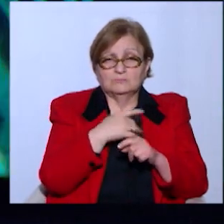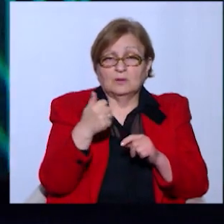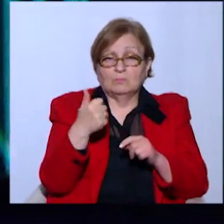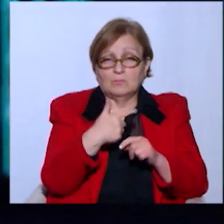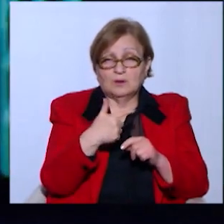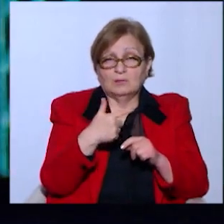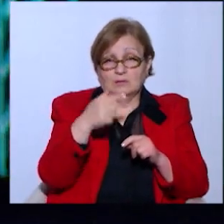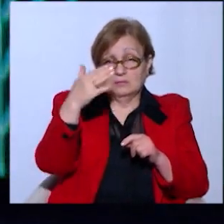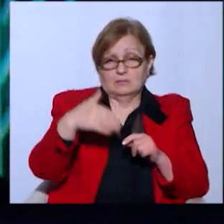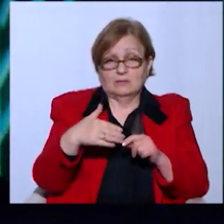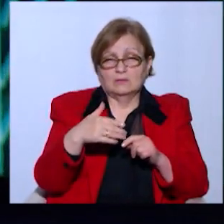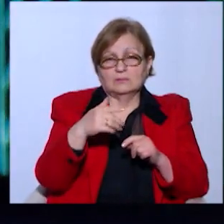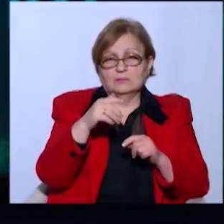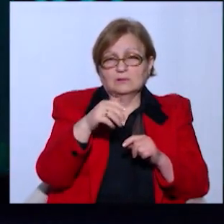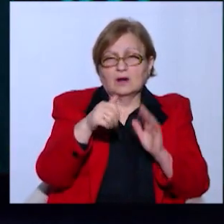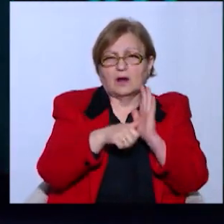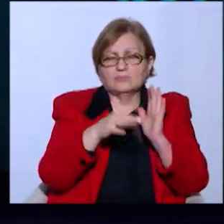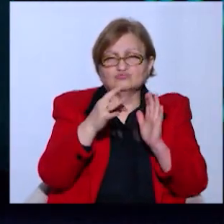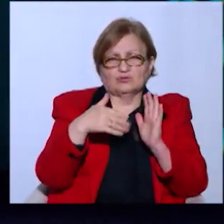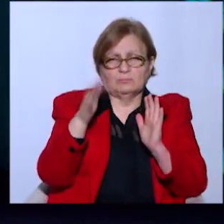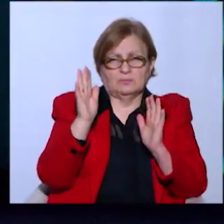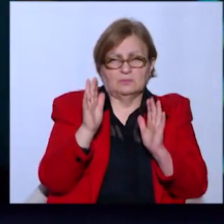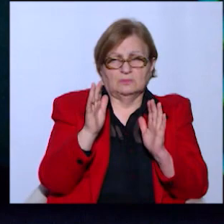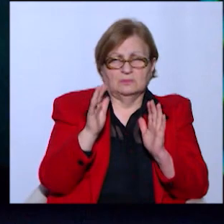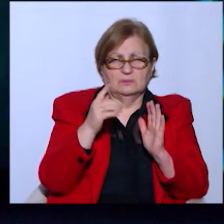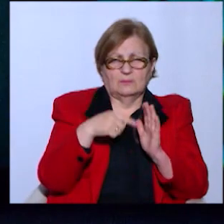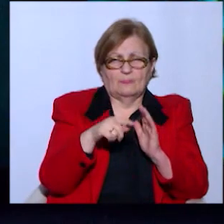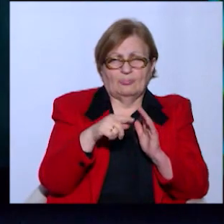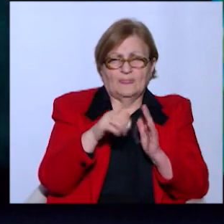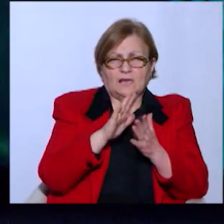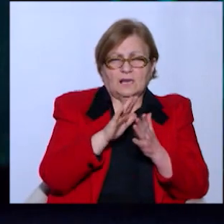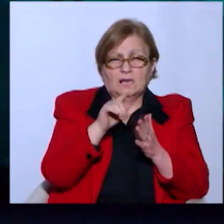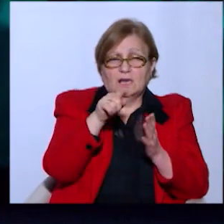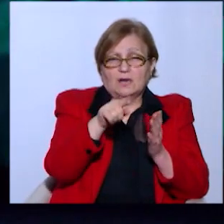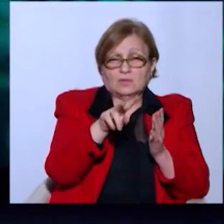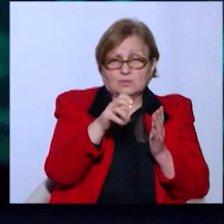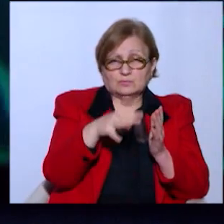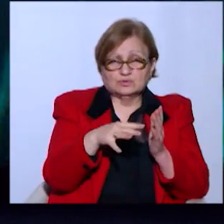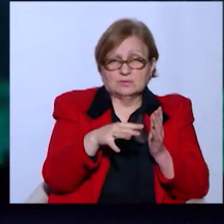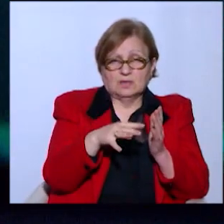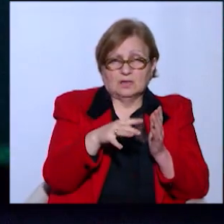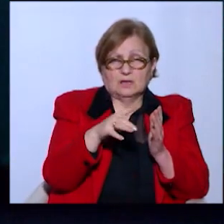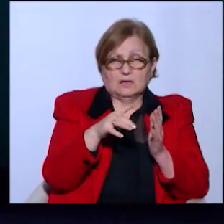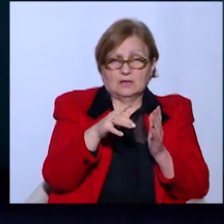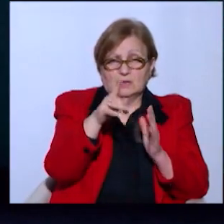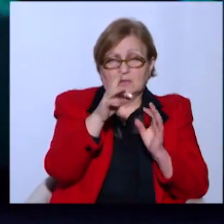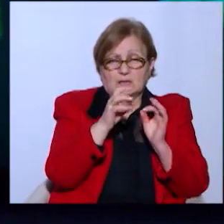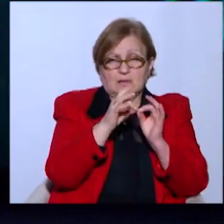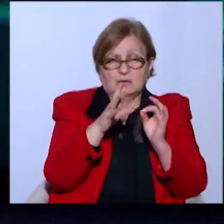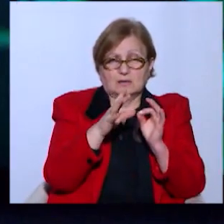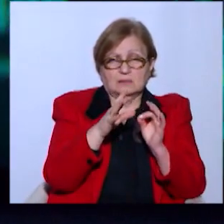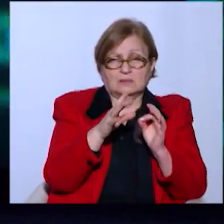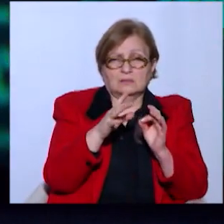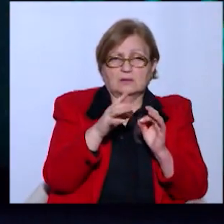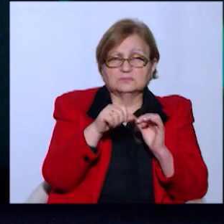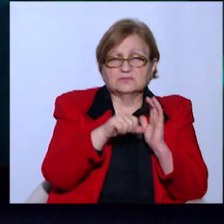ჯამი პირველ ჯამზე Q-ხარისხად 4-ჯერ მეტია და პირობის თანახმად ეს ჯამი 240 ამ 15-ზე